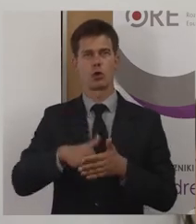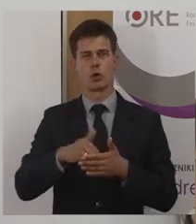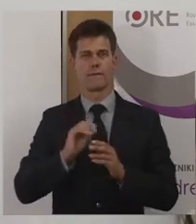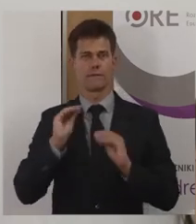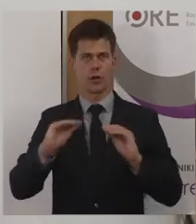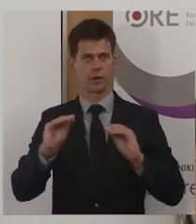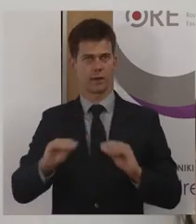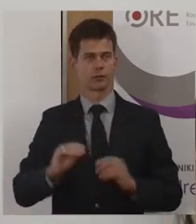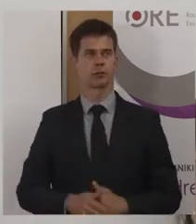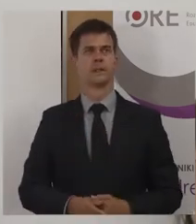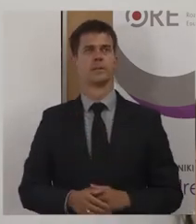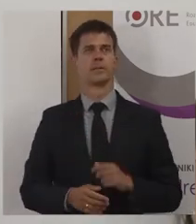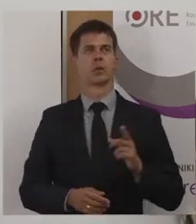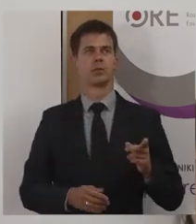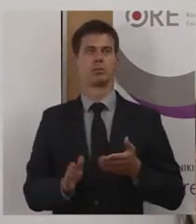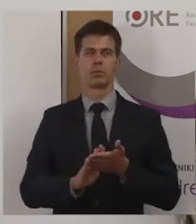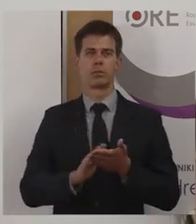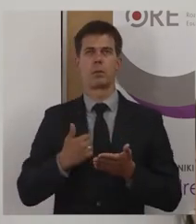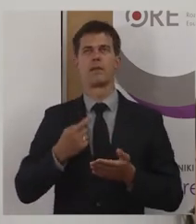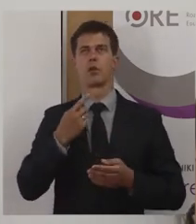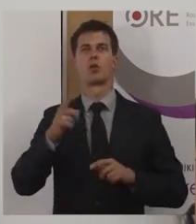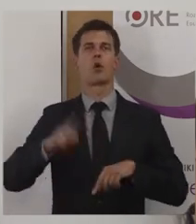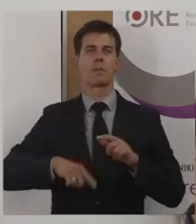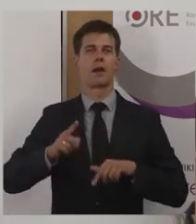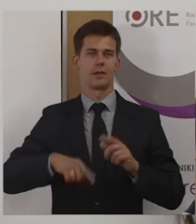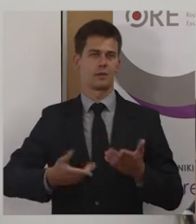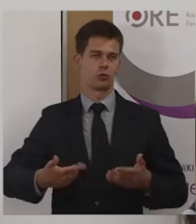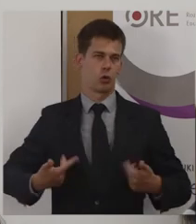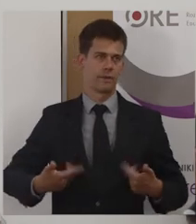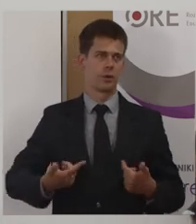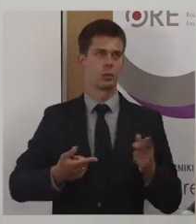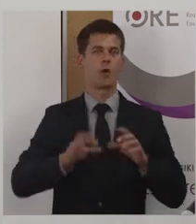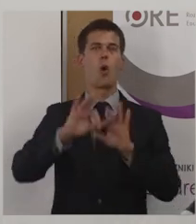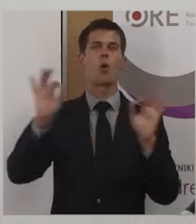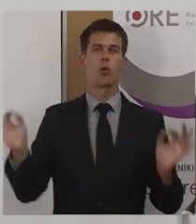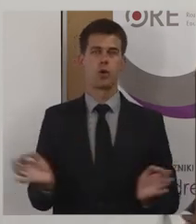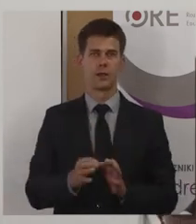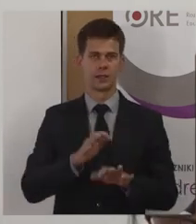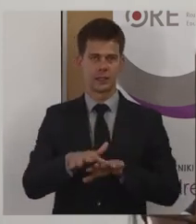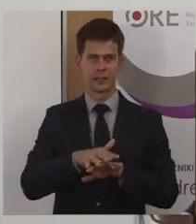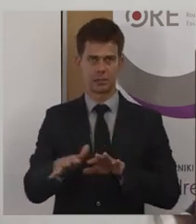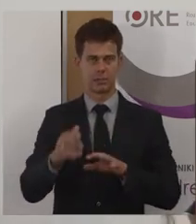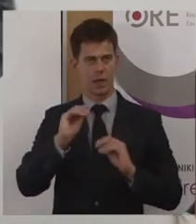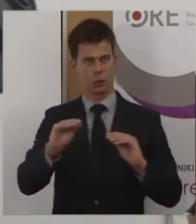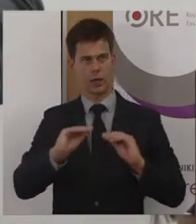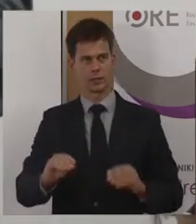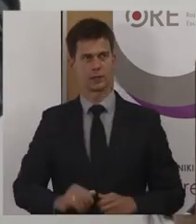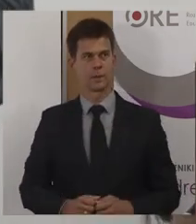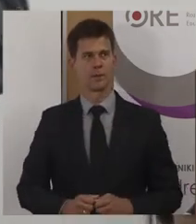systemu, nie normalnego, bo to złe słowo, przepraszam za błąd, ale ogólnego systemu edukacji. Więc